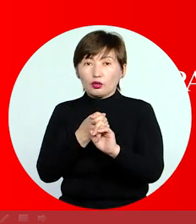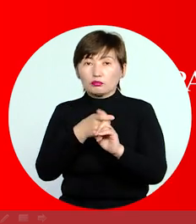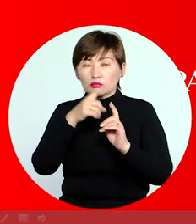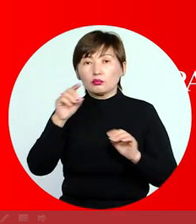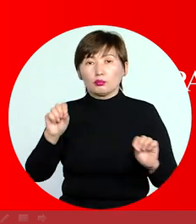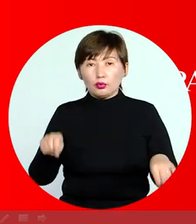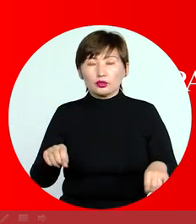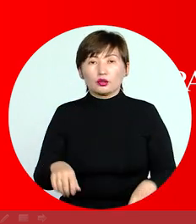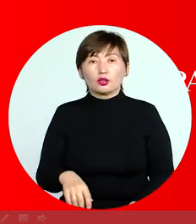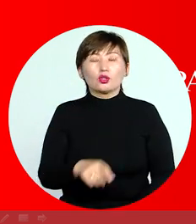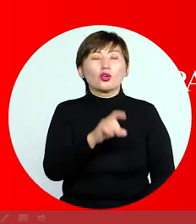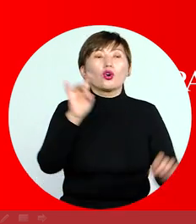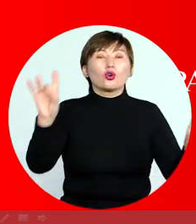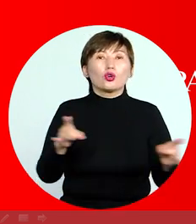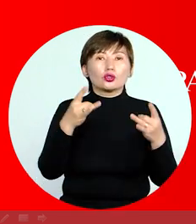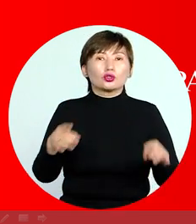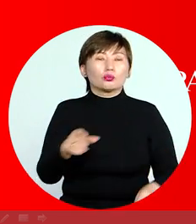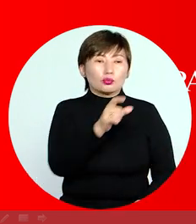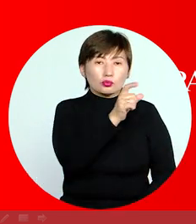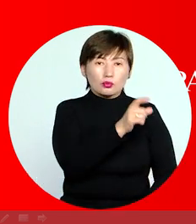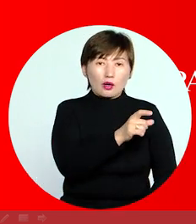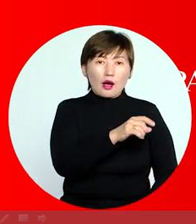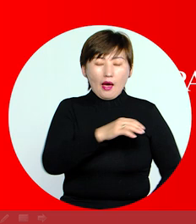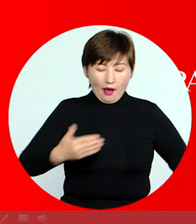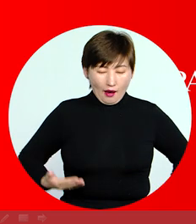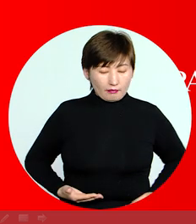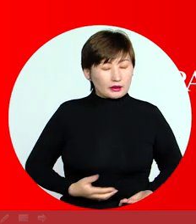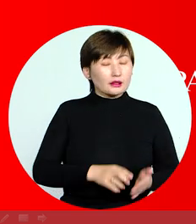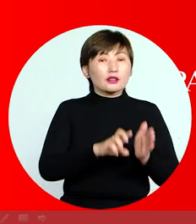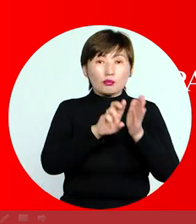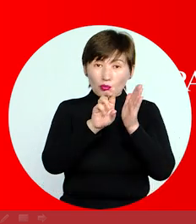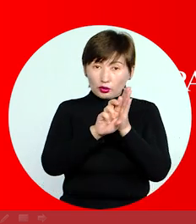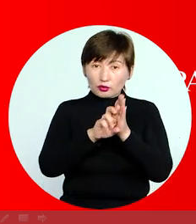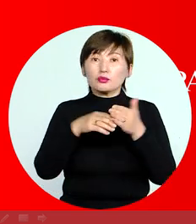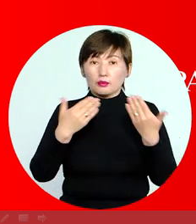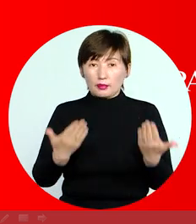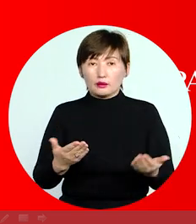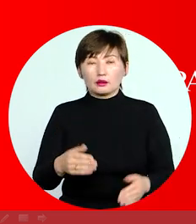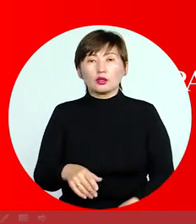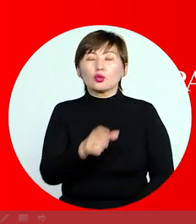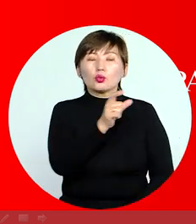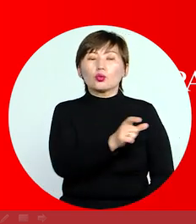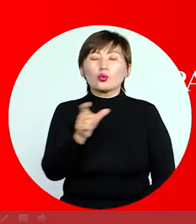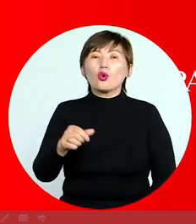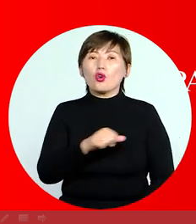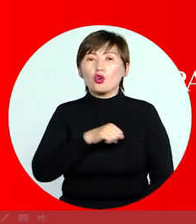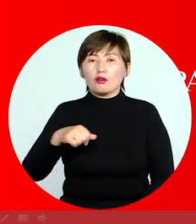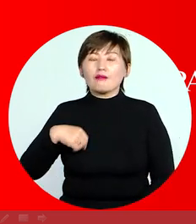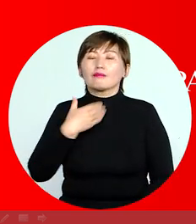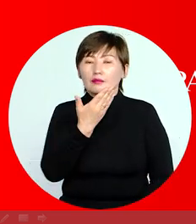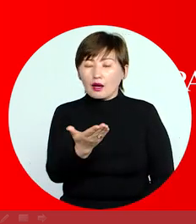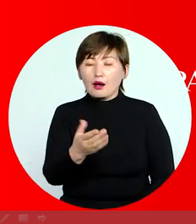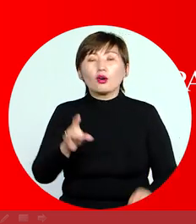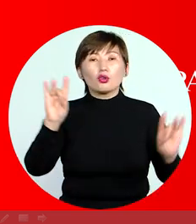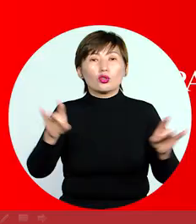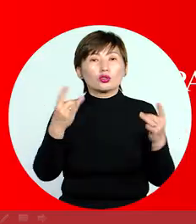хөгжим бол өөрөө бас одоо юу гэдэг амьдралын том боломж байт юм байна. Тэгээ эцсүүлд нь бол хүн өөрөө та хөгжим юм бэлээ